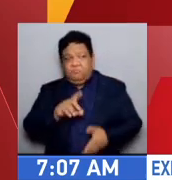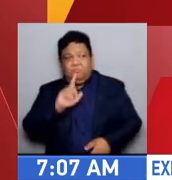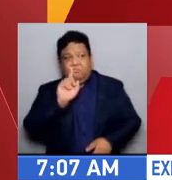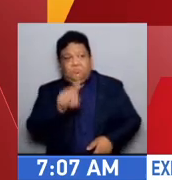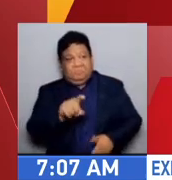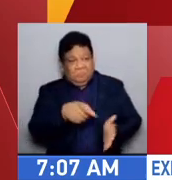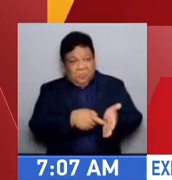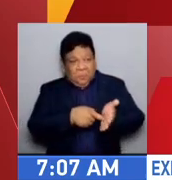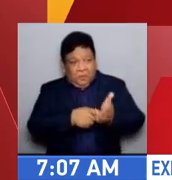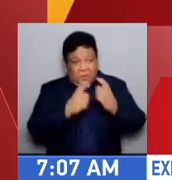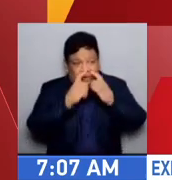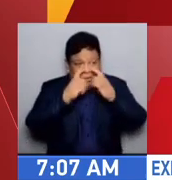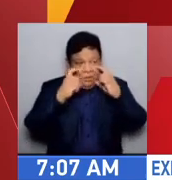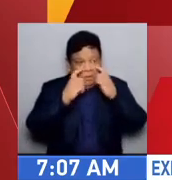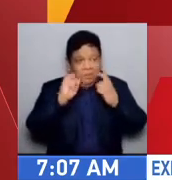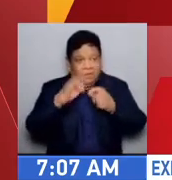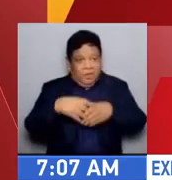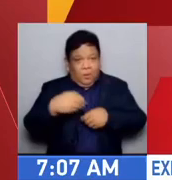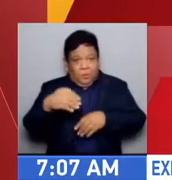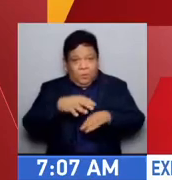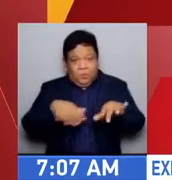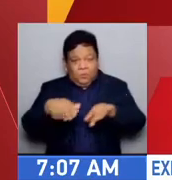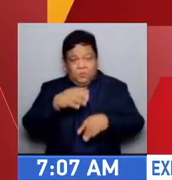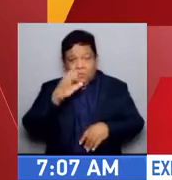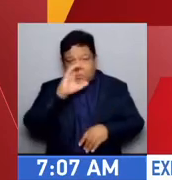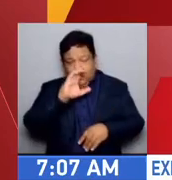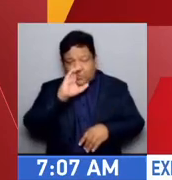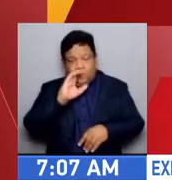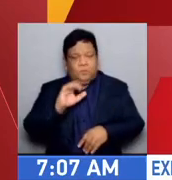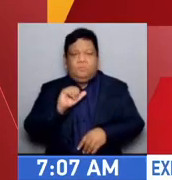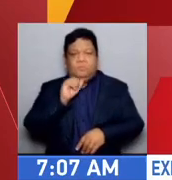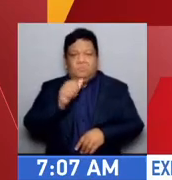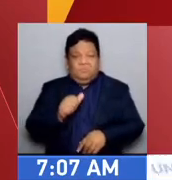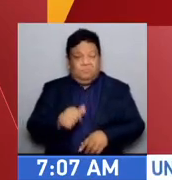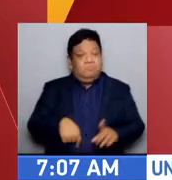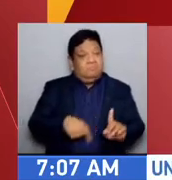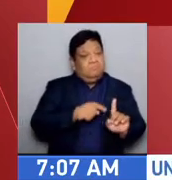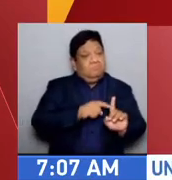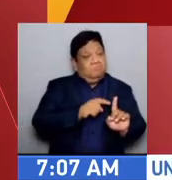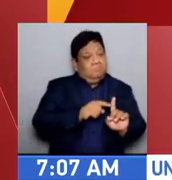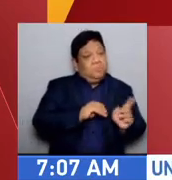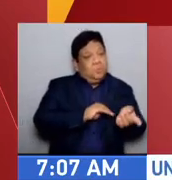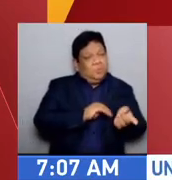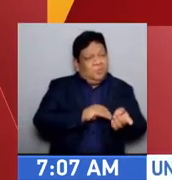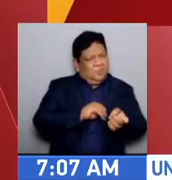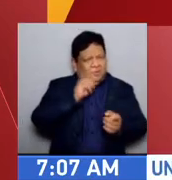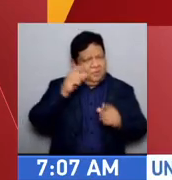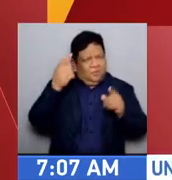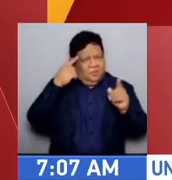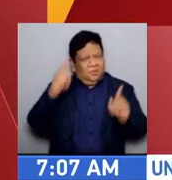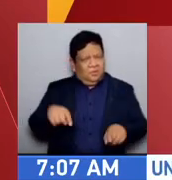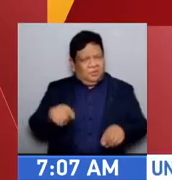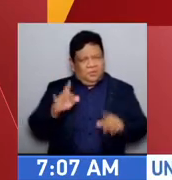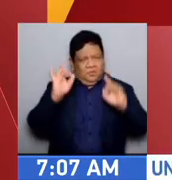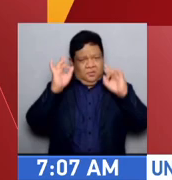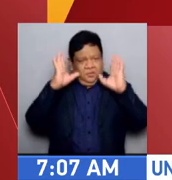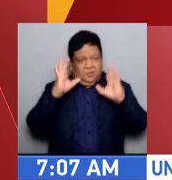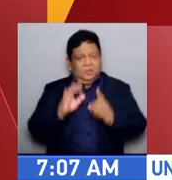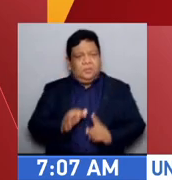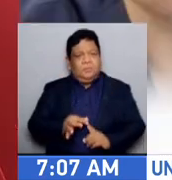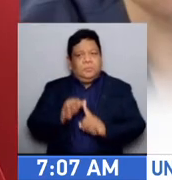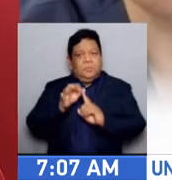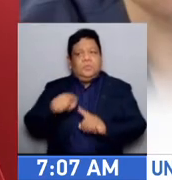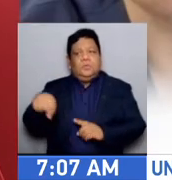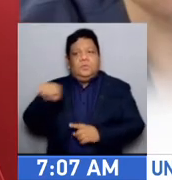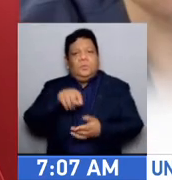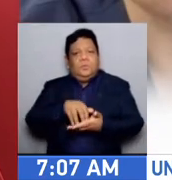sa Cebu City. Hindi pabor si Solante sa desisyong ito dahil delikado raw lalo na sa vulnerable population. Dagdag niya